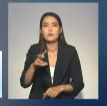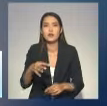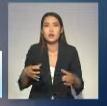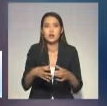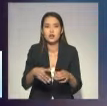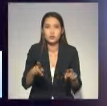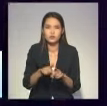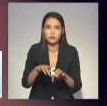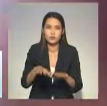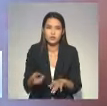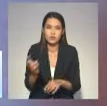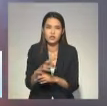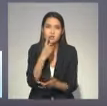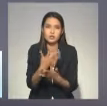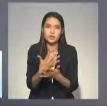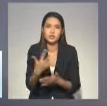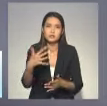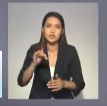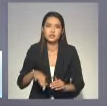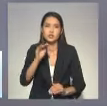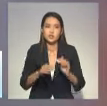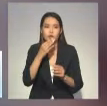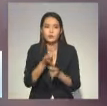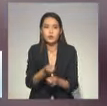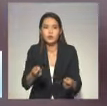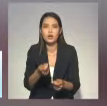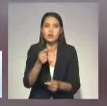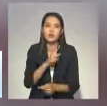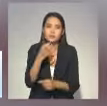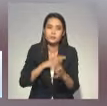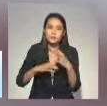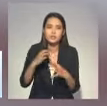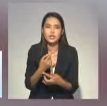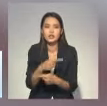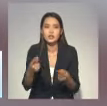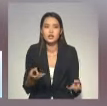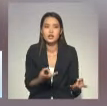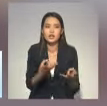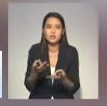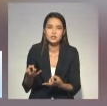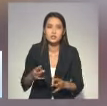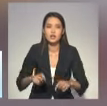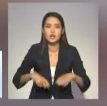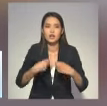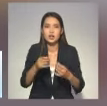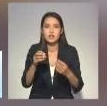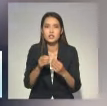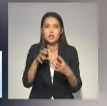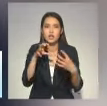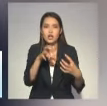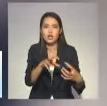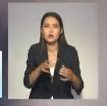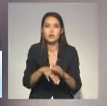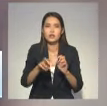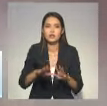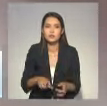Партийцы собрали порядка 5 тонн продуктов питания, медикаментов и предметов первой необходимости. Они также организовали 10 автобусов для эвакуации граждан